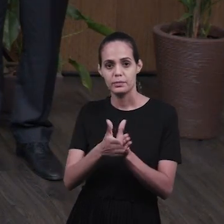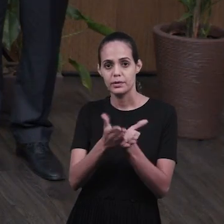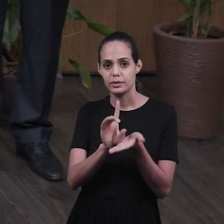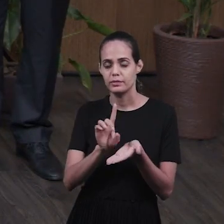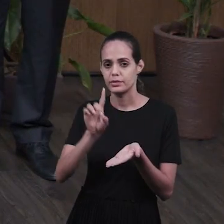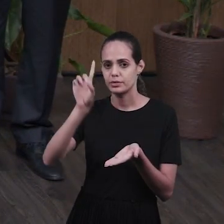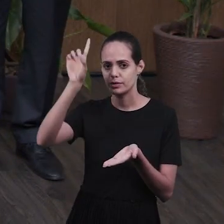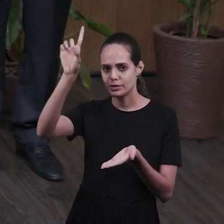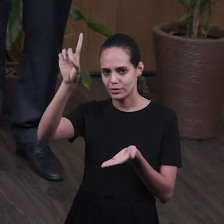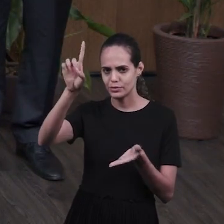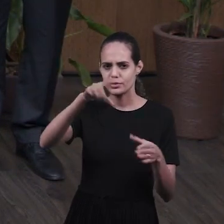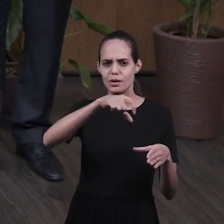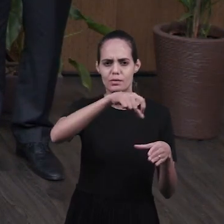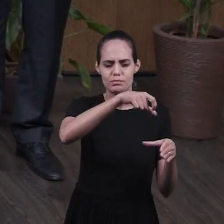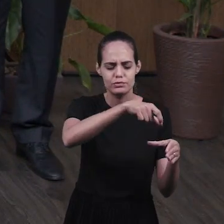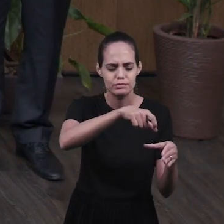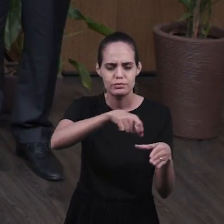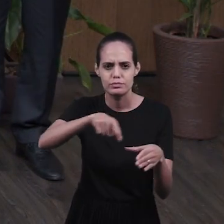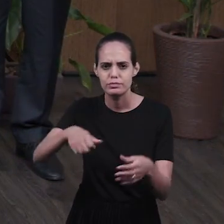Dieu,